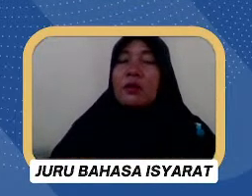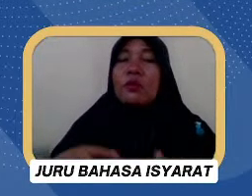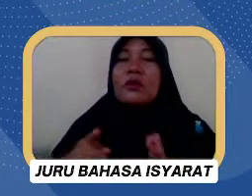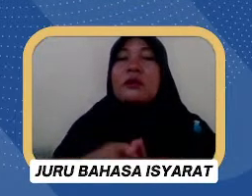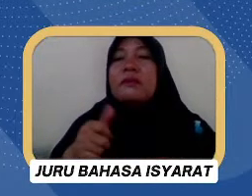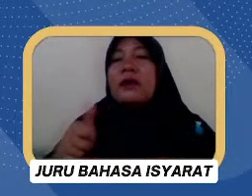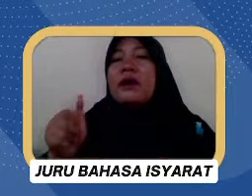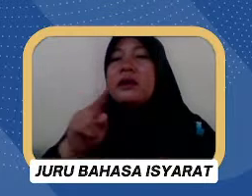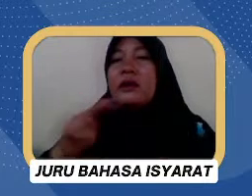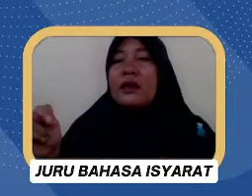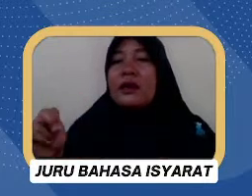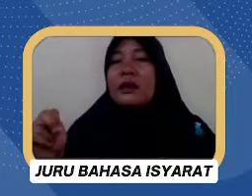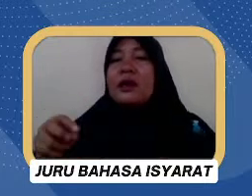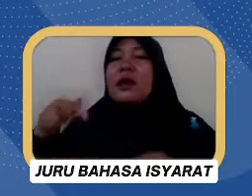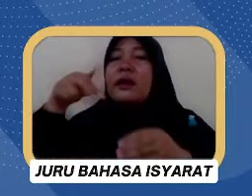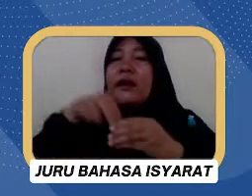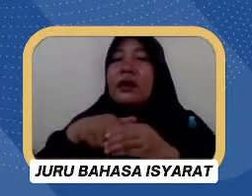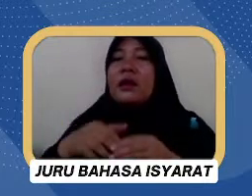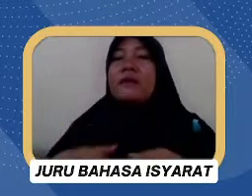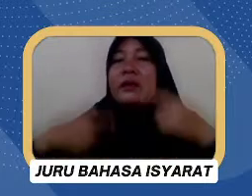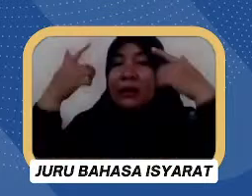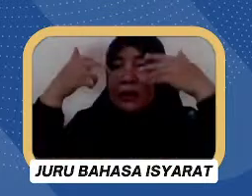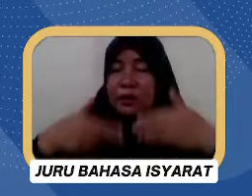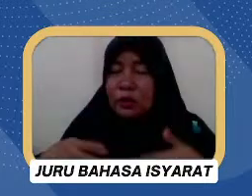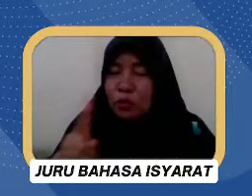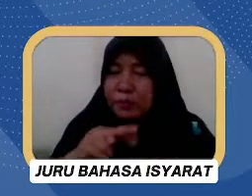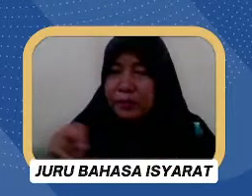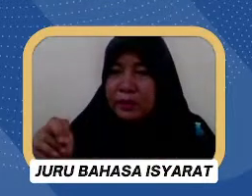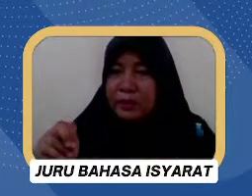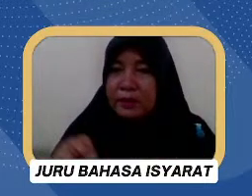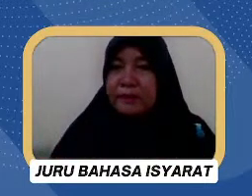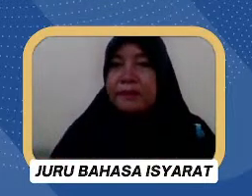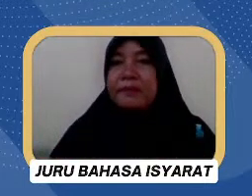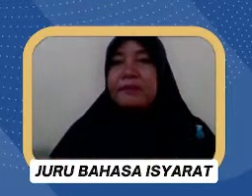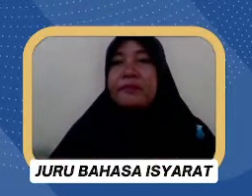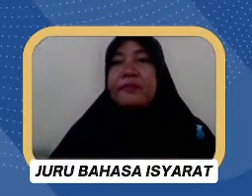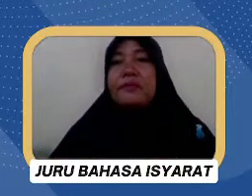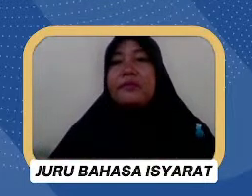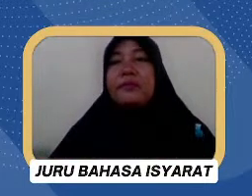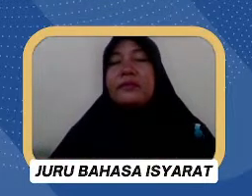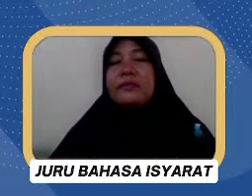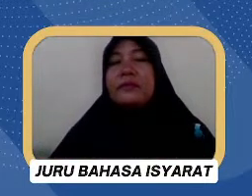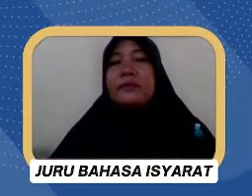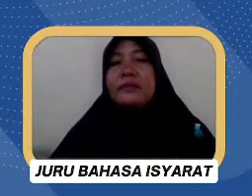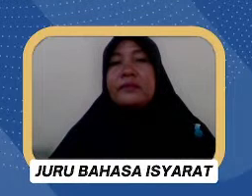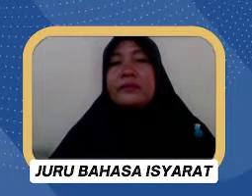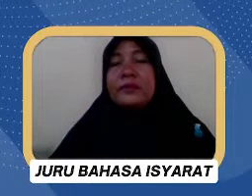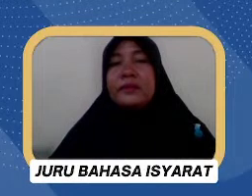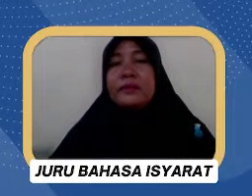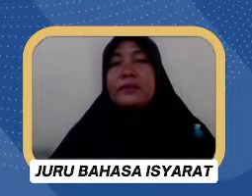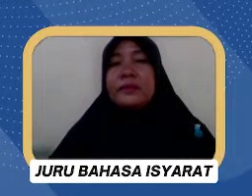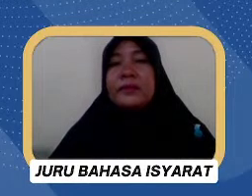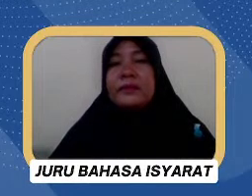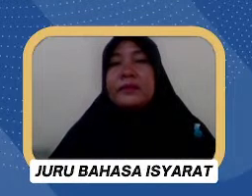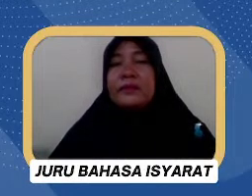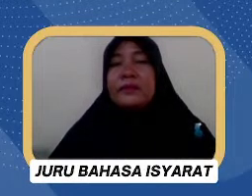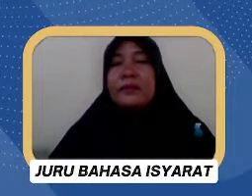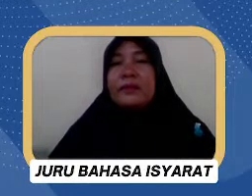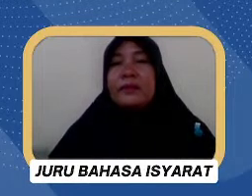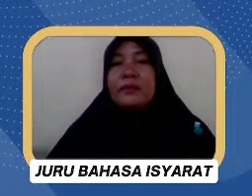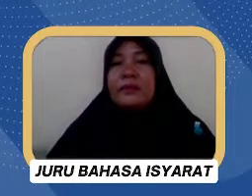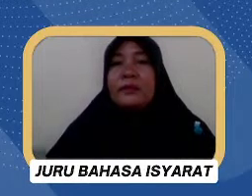dengan ini mudah-mudahan Tuhan akan tetap menjaga hati kita, menjaga pikiran kita,